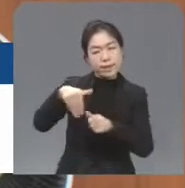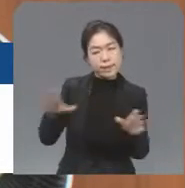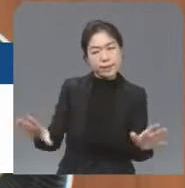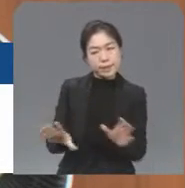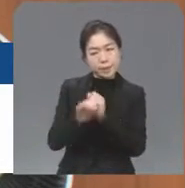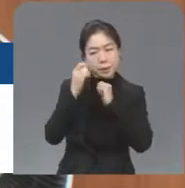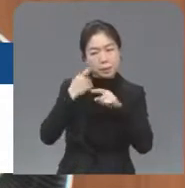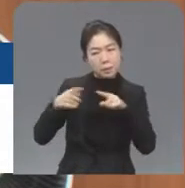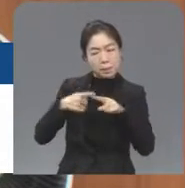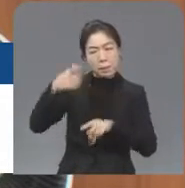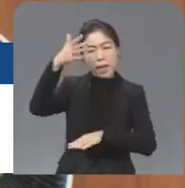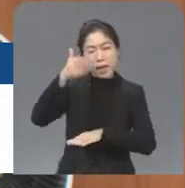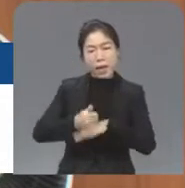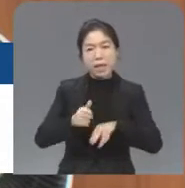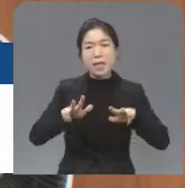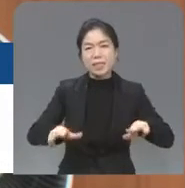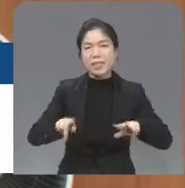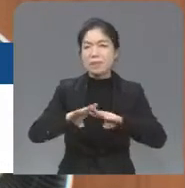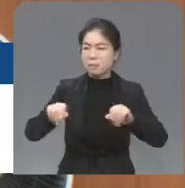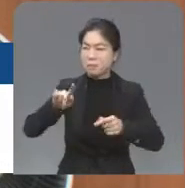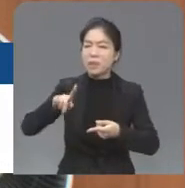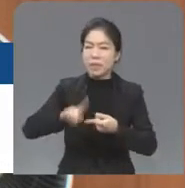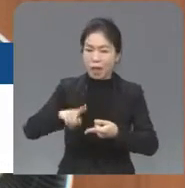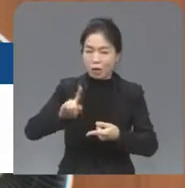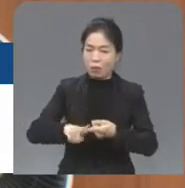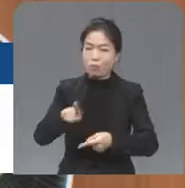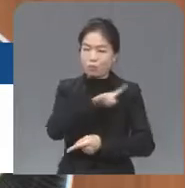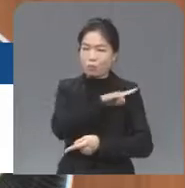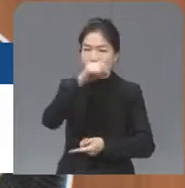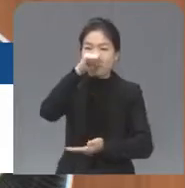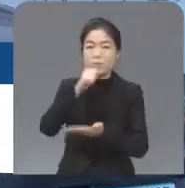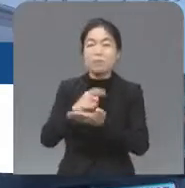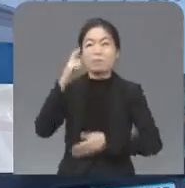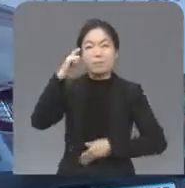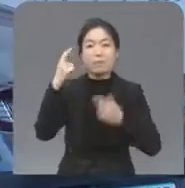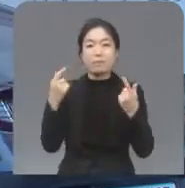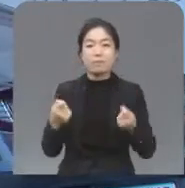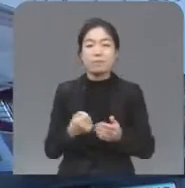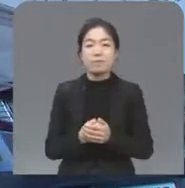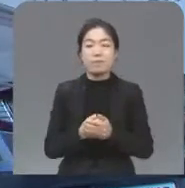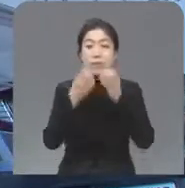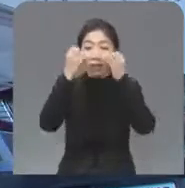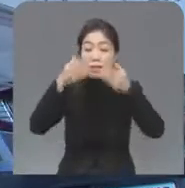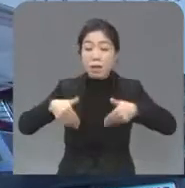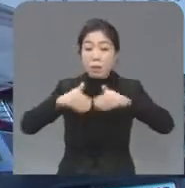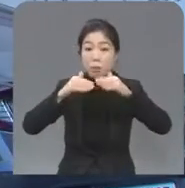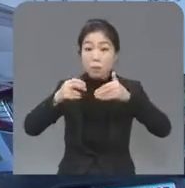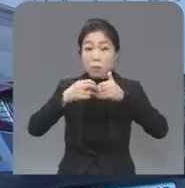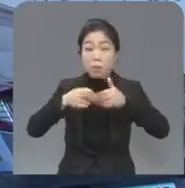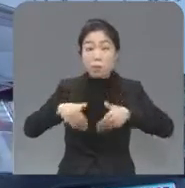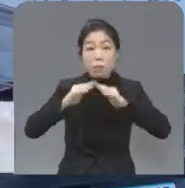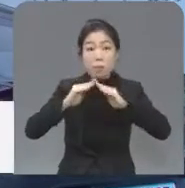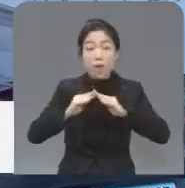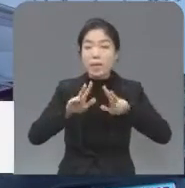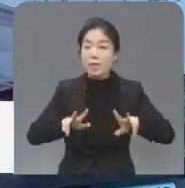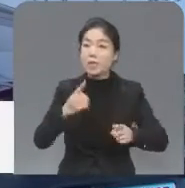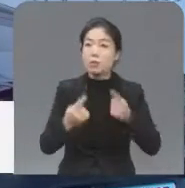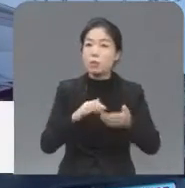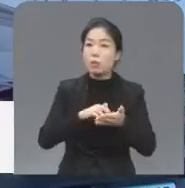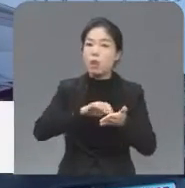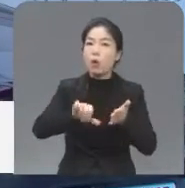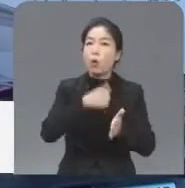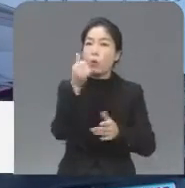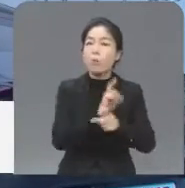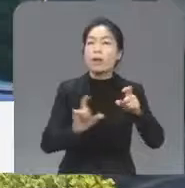때 현 부지가 가장 적절한 것이 아닌가라고 판단을 합니다. 새 병원 건립은 현재보다 500병상가량